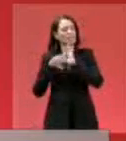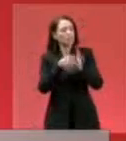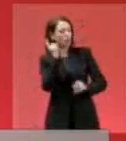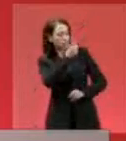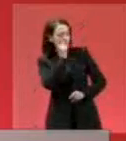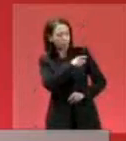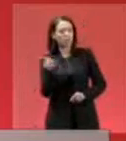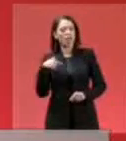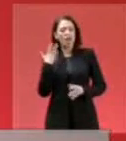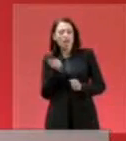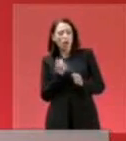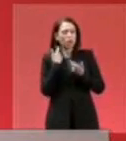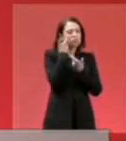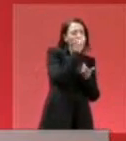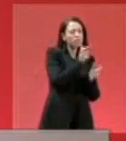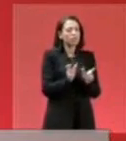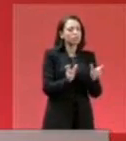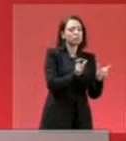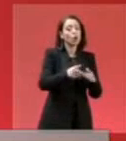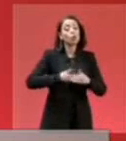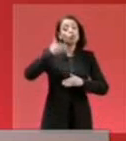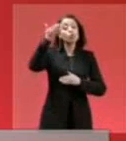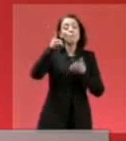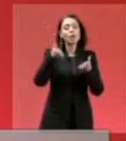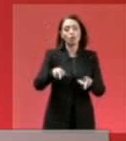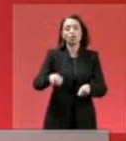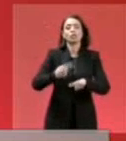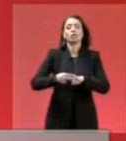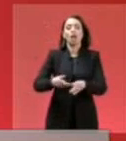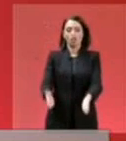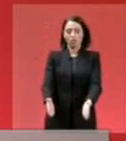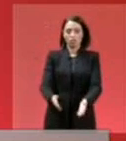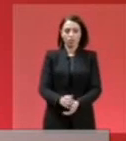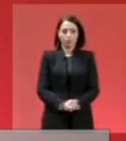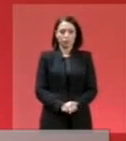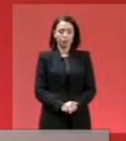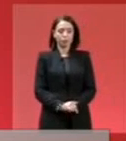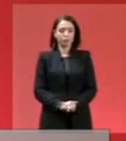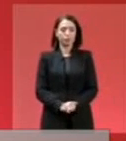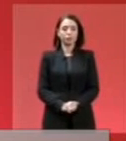να υπονομεύσει το μέλλον αυτής της χώρας.